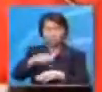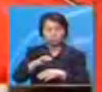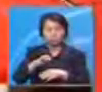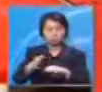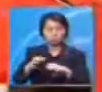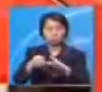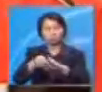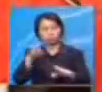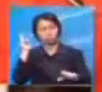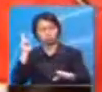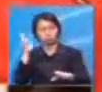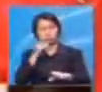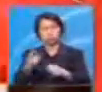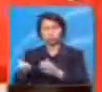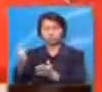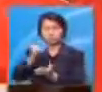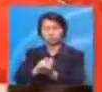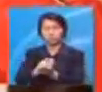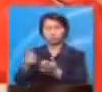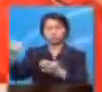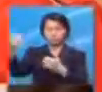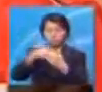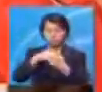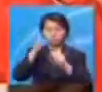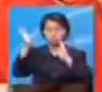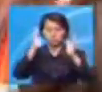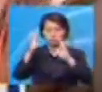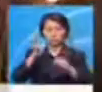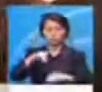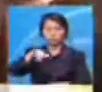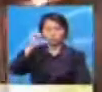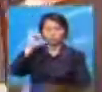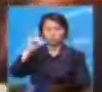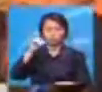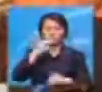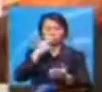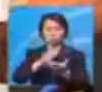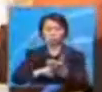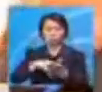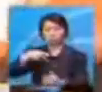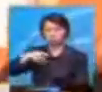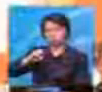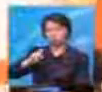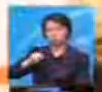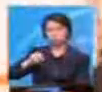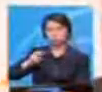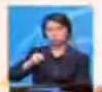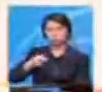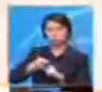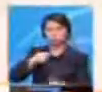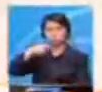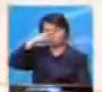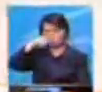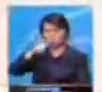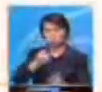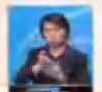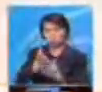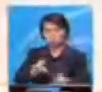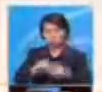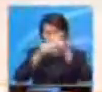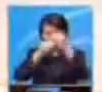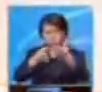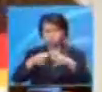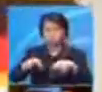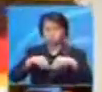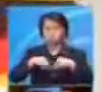meninggalkan negara itu dan dilaporkan ke Malaysia semalam gabenor suratani wong Siri Prom chana menerusi maklumat yang